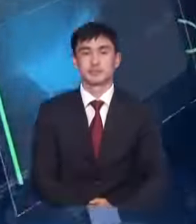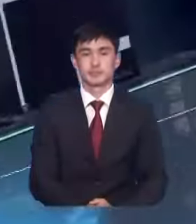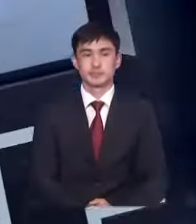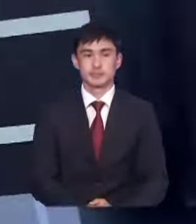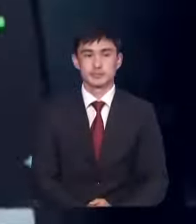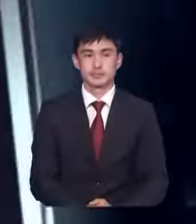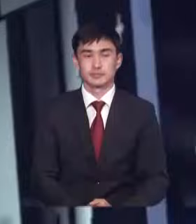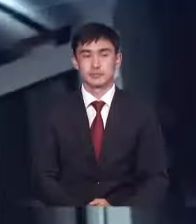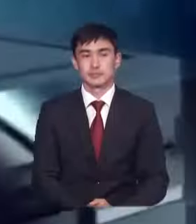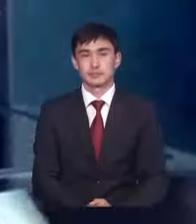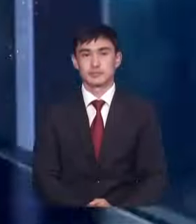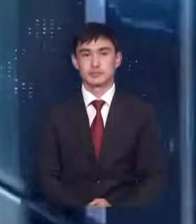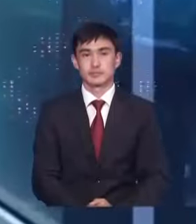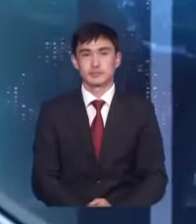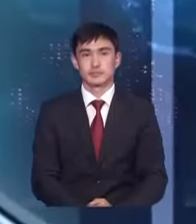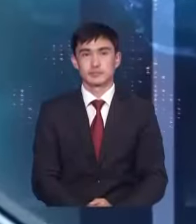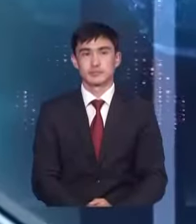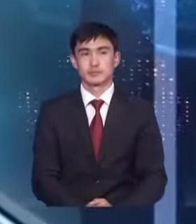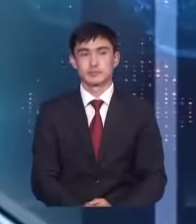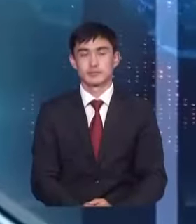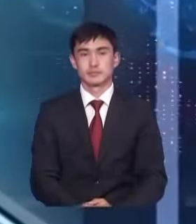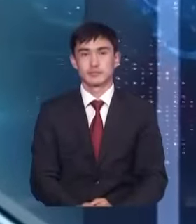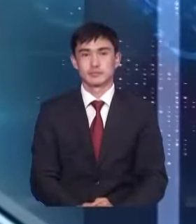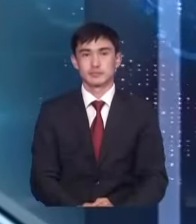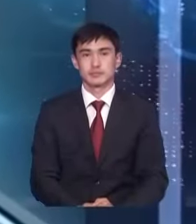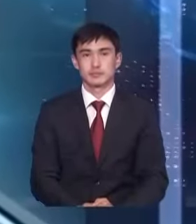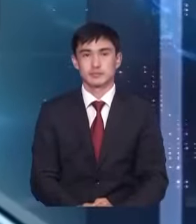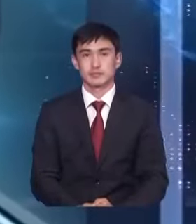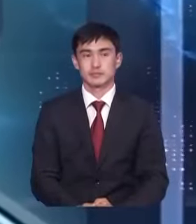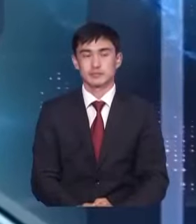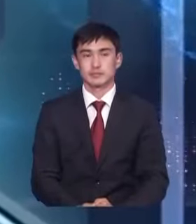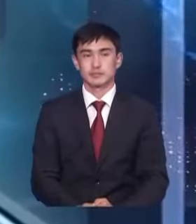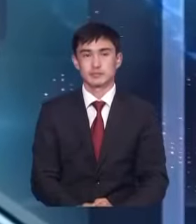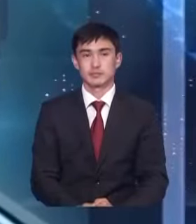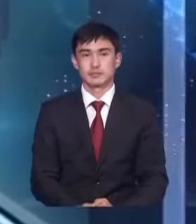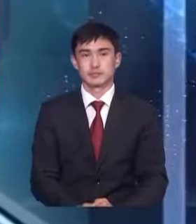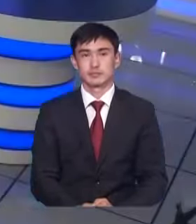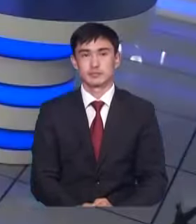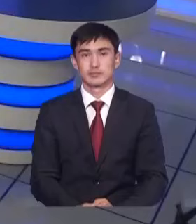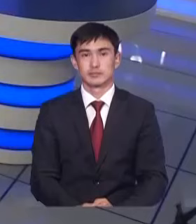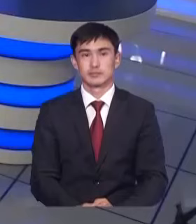Жандос Назарбаев, Камила Тыныштай, Абзал Иманали, телерадиокомпания ЖТСУ, Алматы.